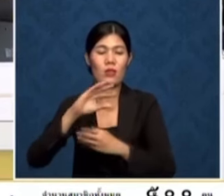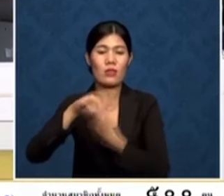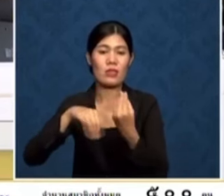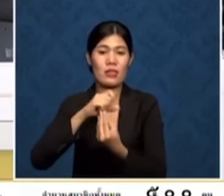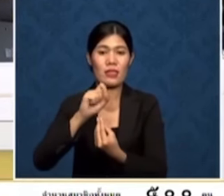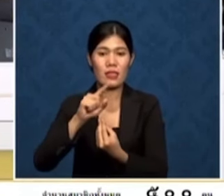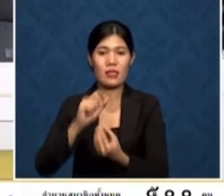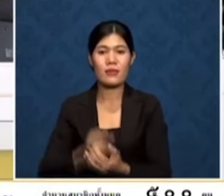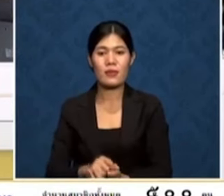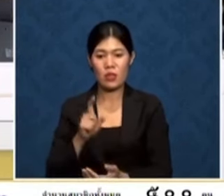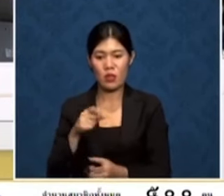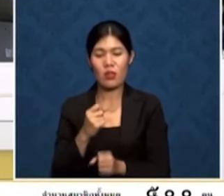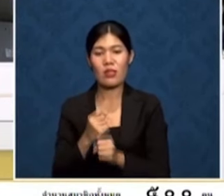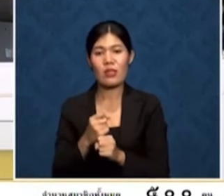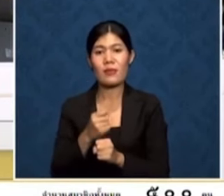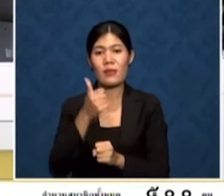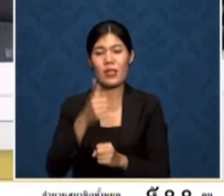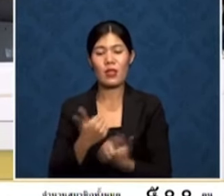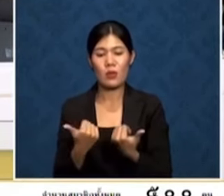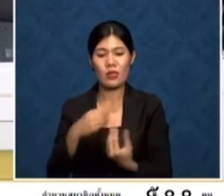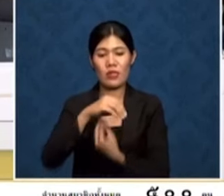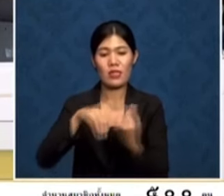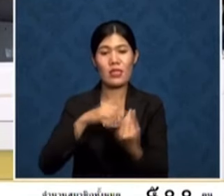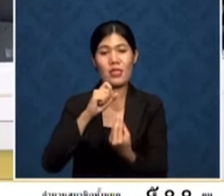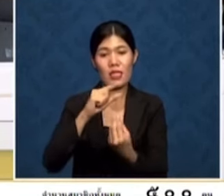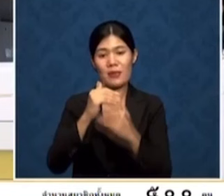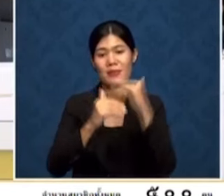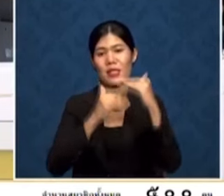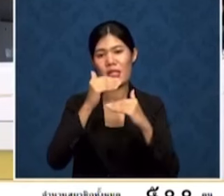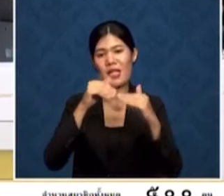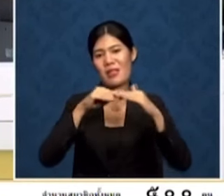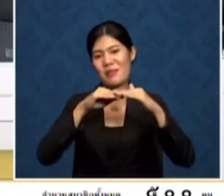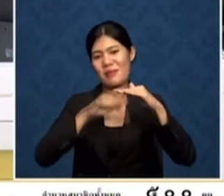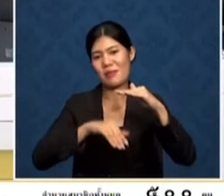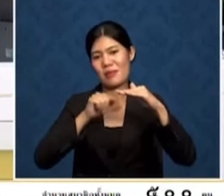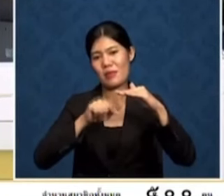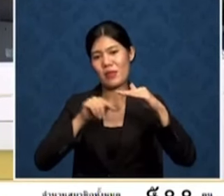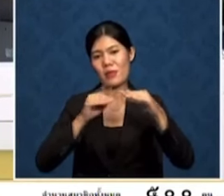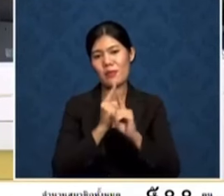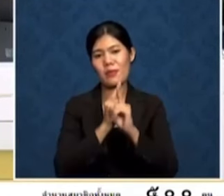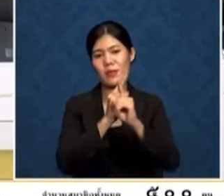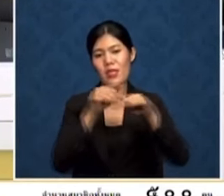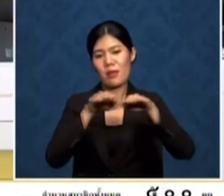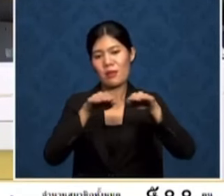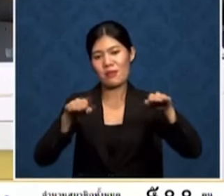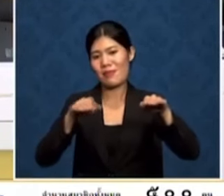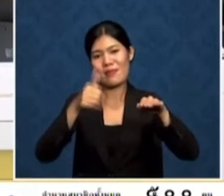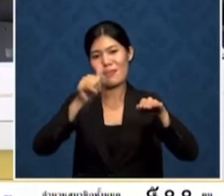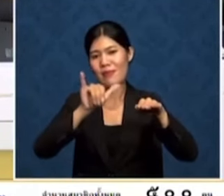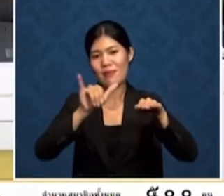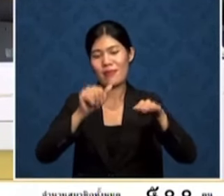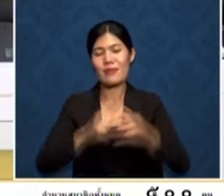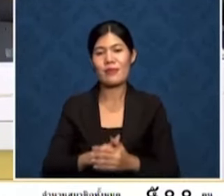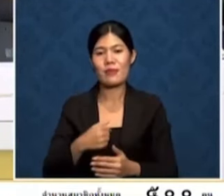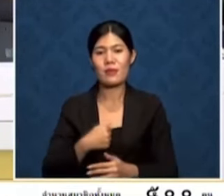ได้และควรต้องทำก่อนวันนี้เศรษฐกิจเติบโตอยู่ในระดับที่ต่ำไม่เป็นไปตามศักยภาพอันนี้เป็นมุมมองที่แตก